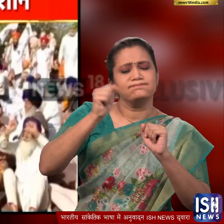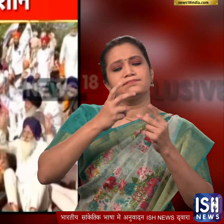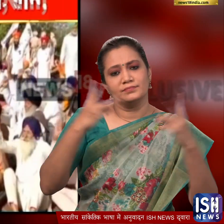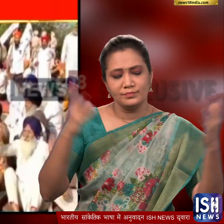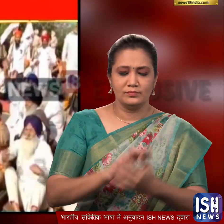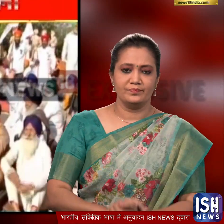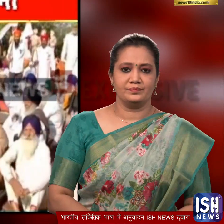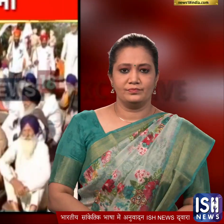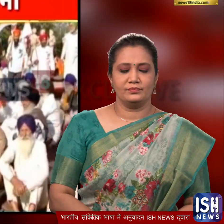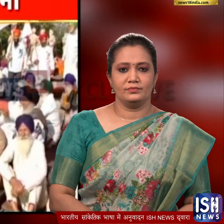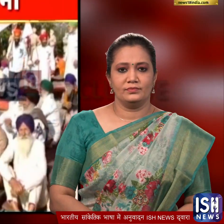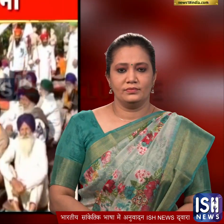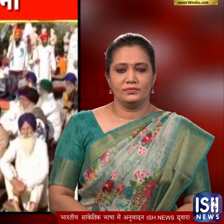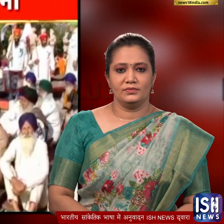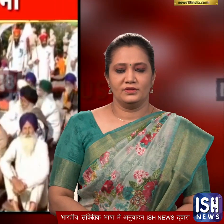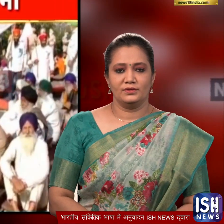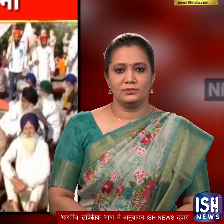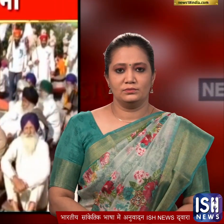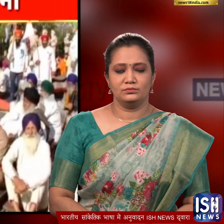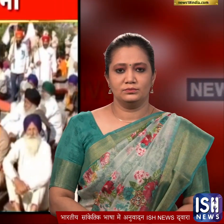बैठकर उन्होंने नारेबाजी शुरू कर दी।